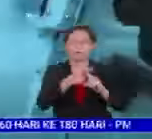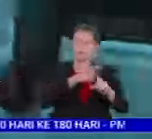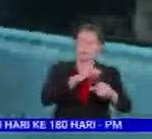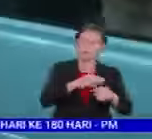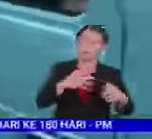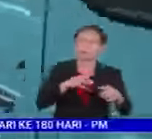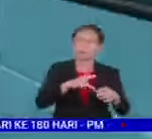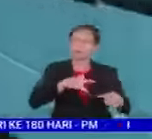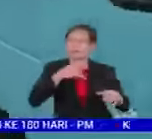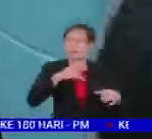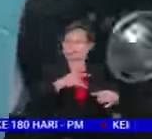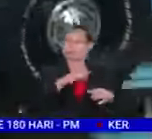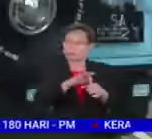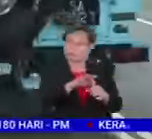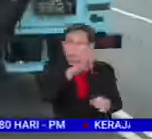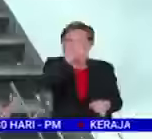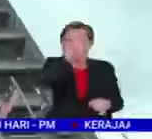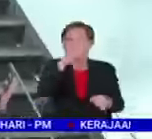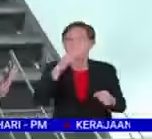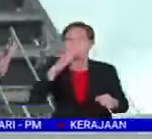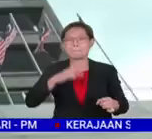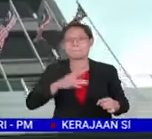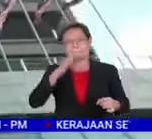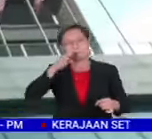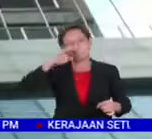merdeka. Atika Maktar, RTM.